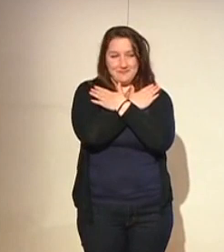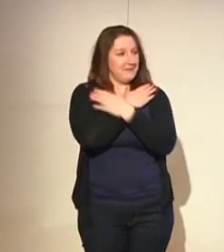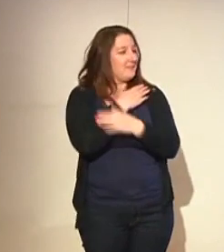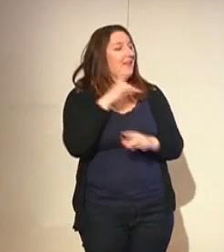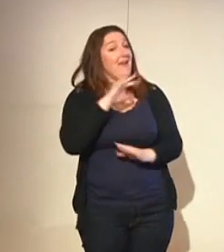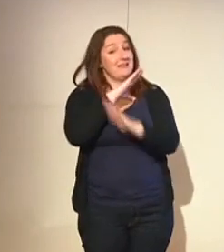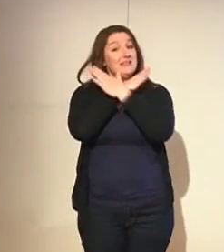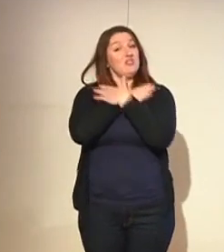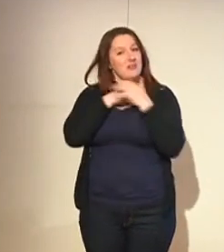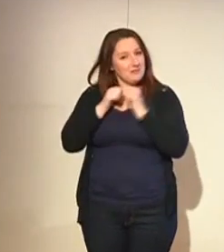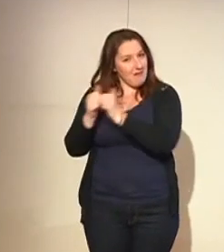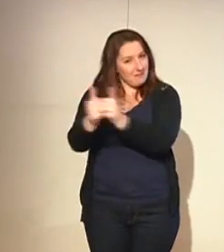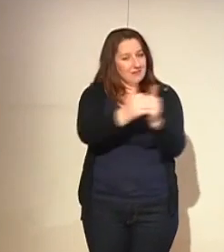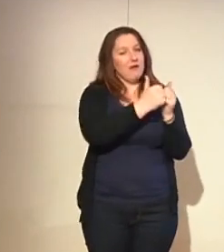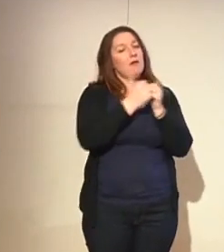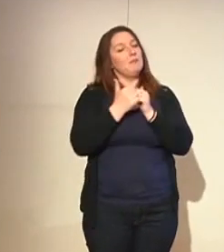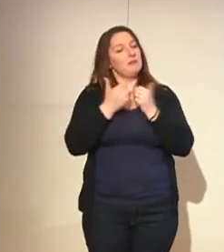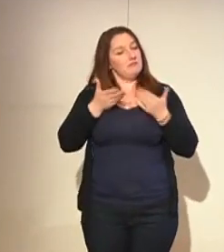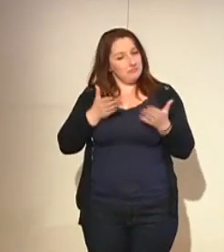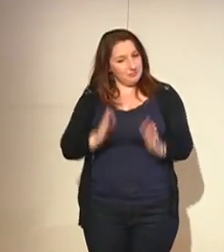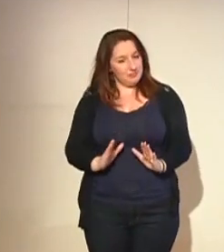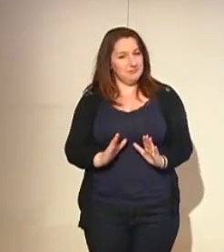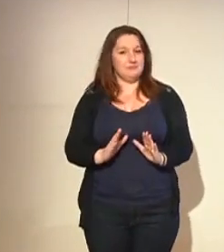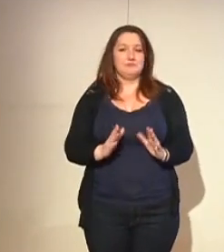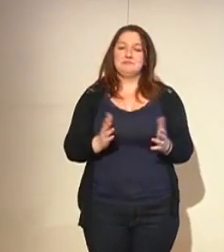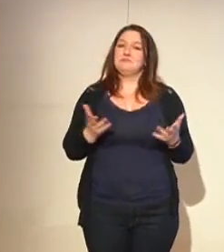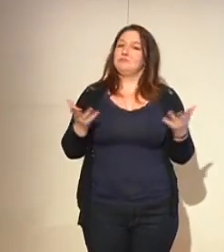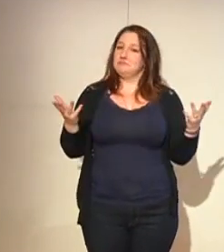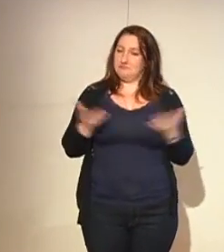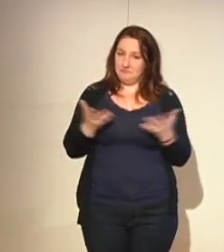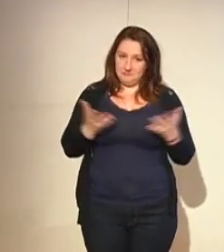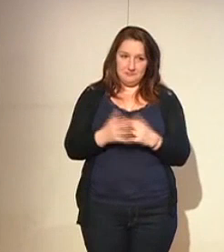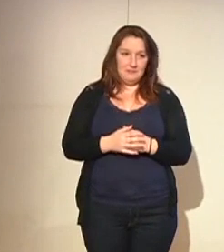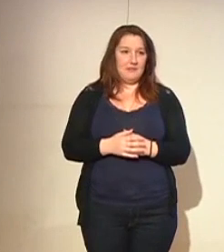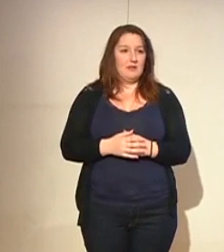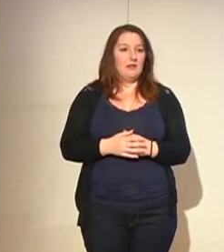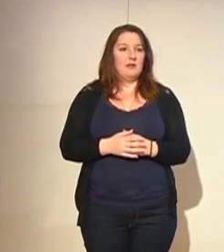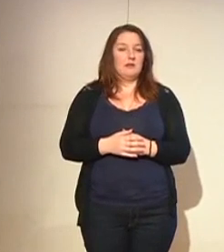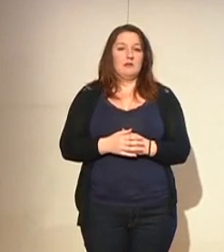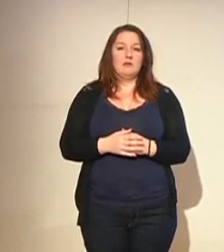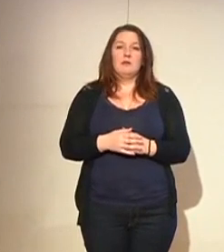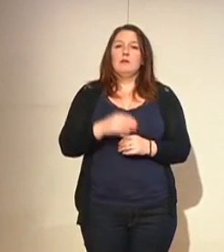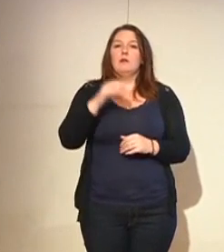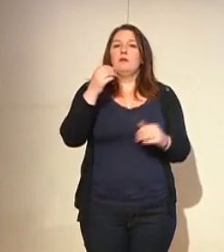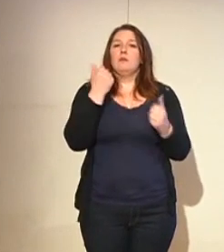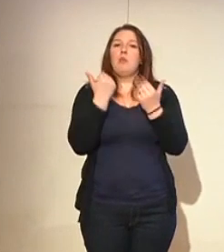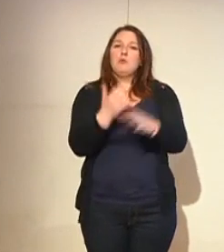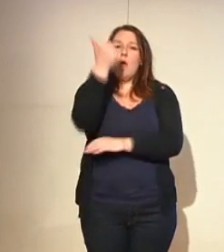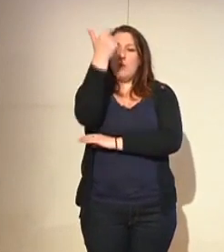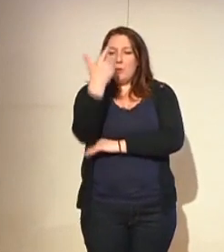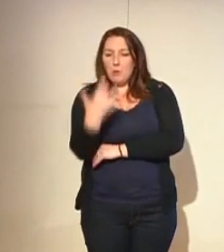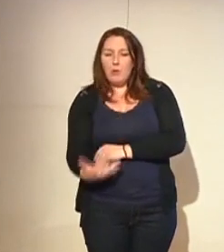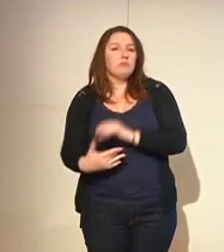sagesse collective fait que nous voterons à main levée les essentiel des